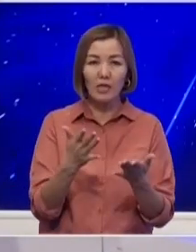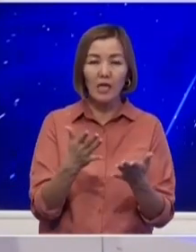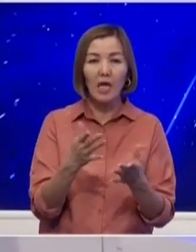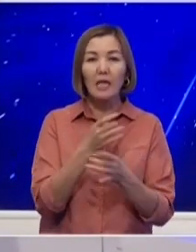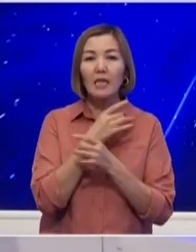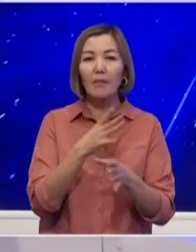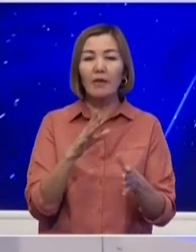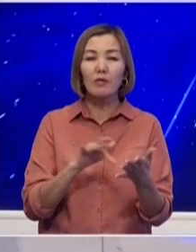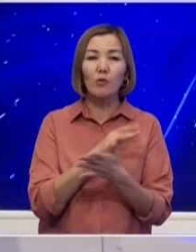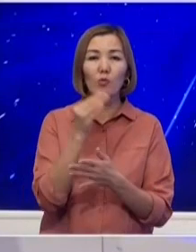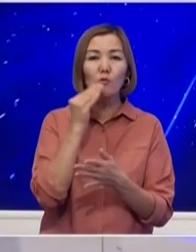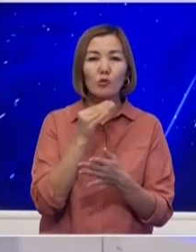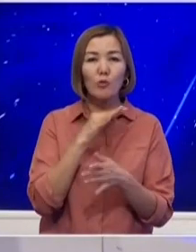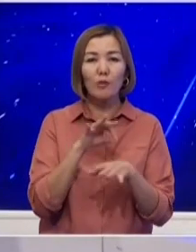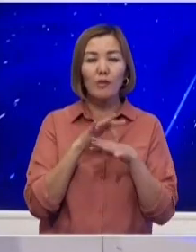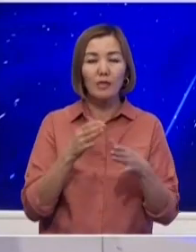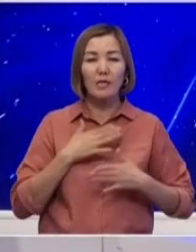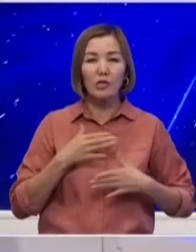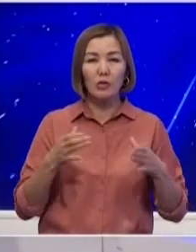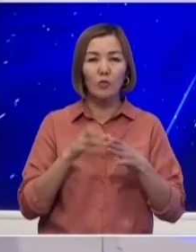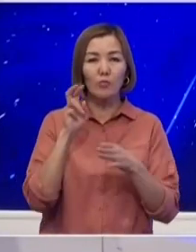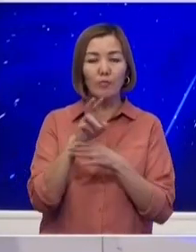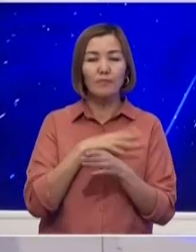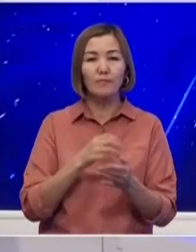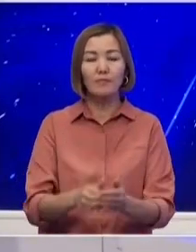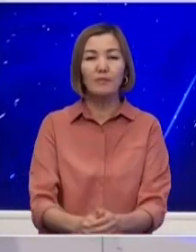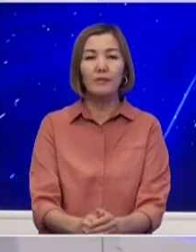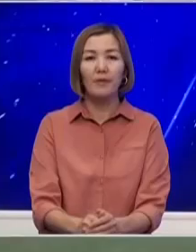На празднике в городе Уштобе побывала и наша съемочная группа.